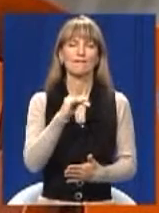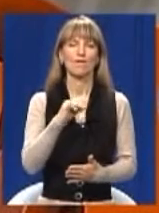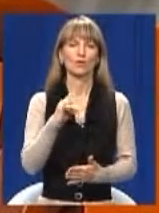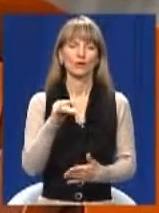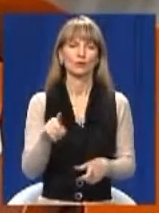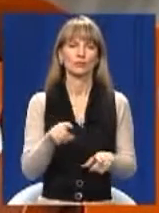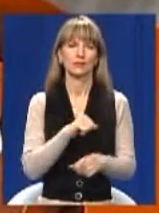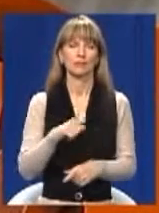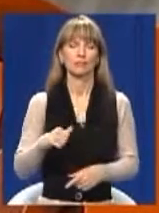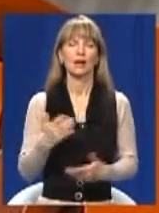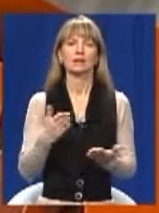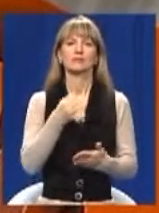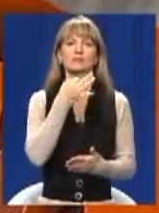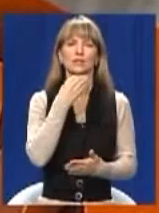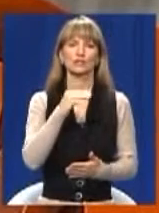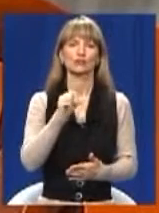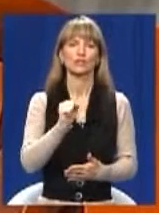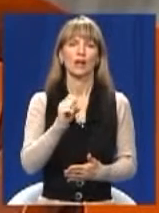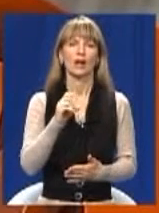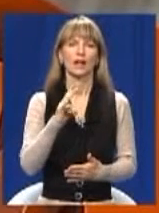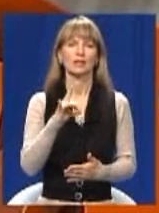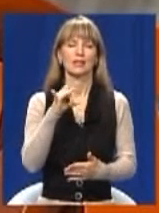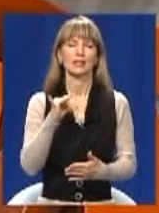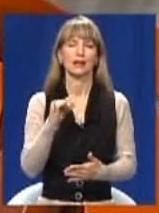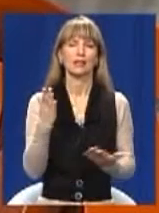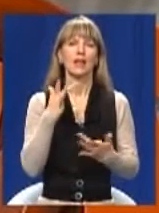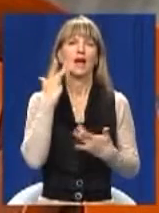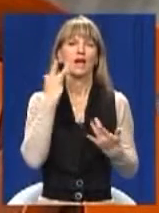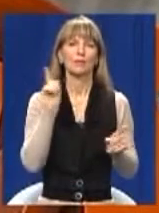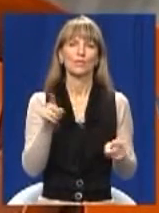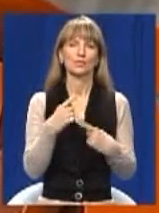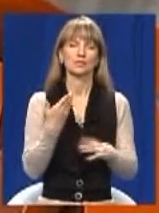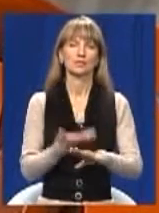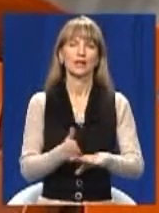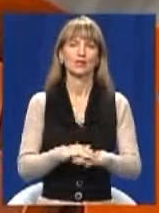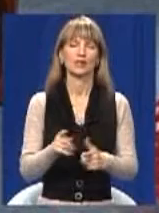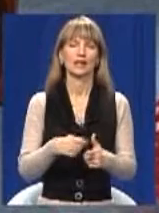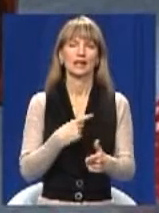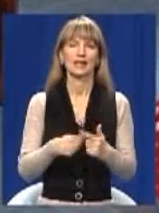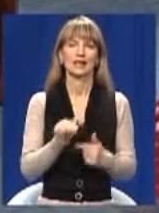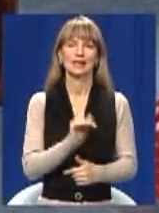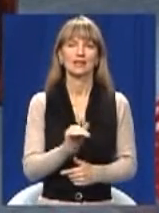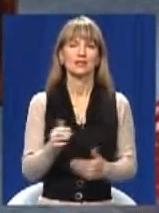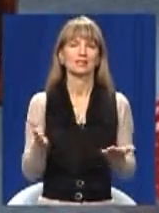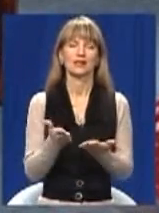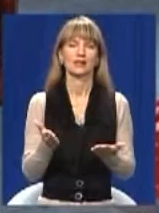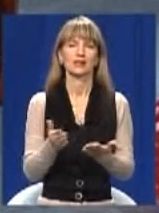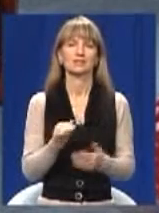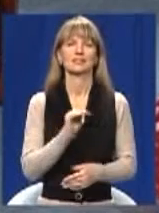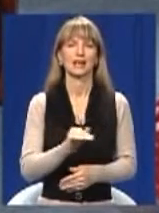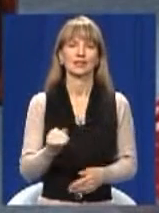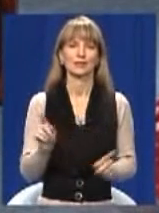подобаються жанри музики? Там легенька музика, чи важка музика, чи така ритмована, чи дитяча якась?